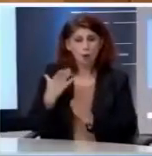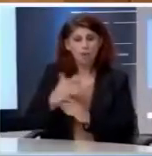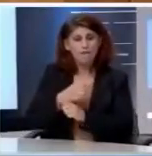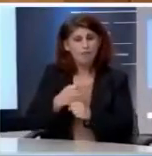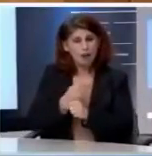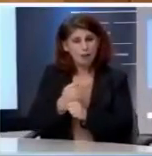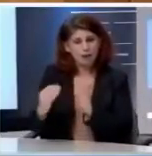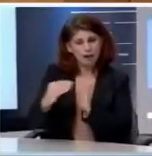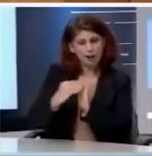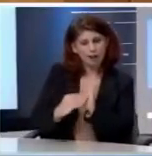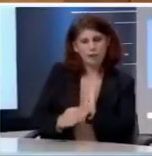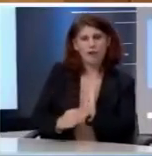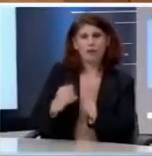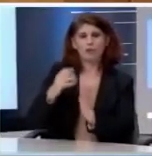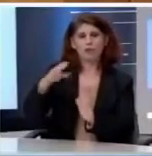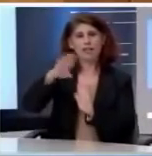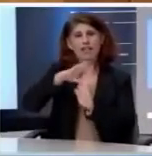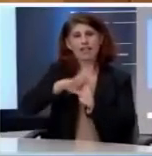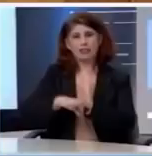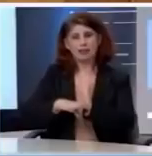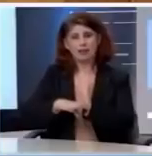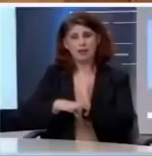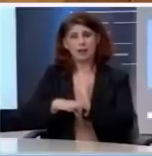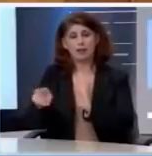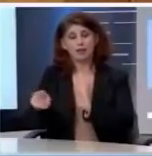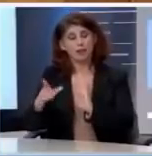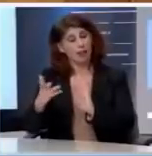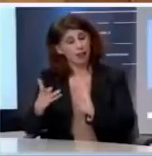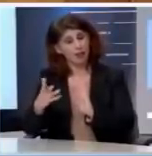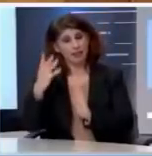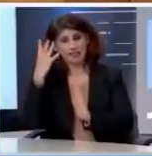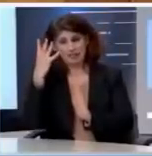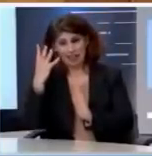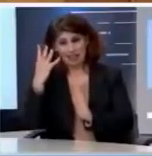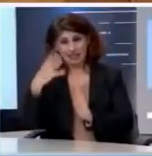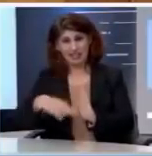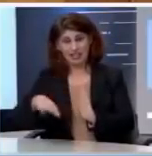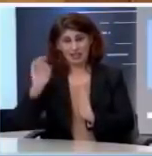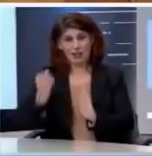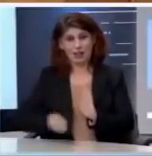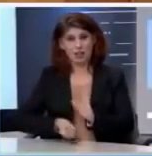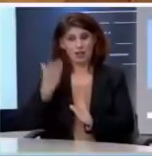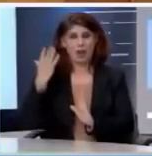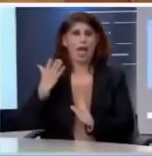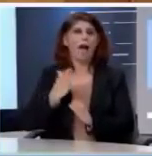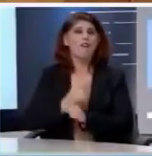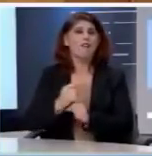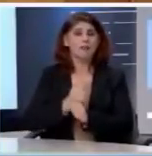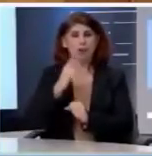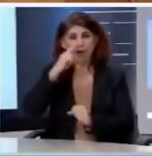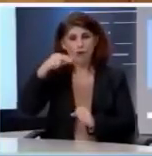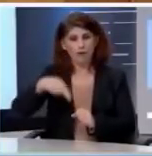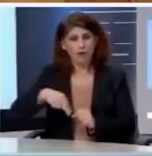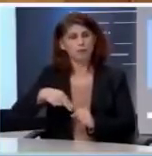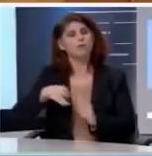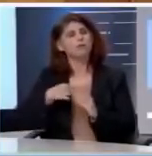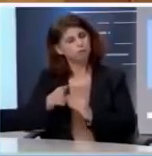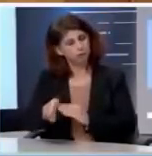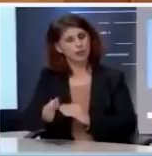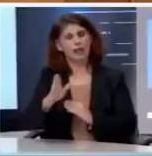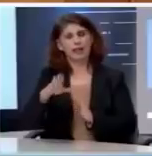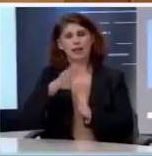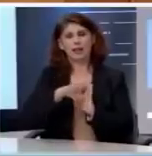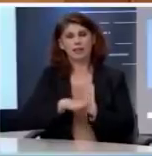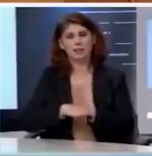στη λίστα. Και μάλιστα ήδη τα τέσσερα πρώτα νέα φάρμακα της Novartis μπήκανε στη